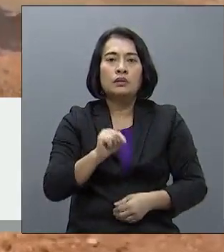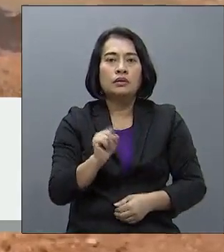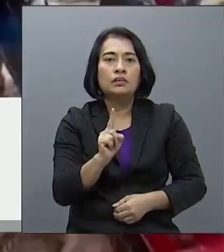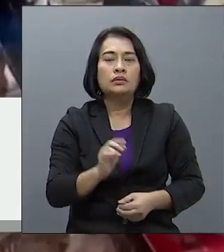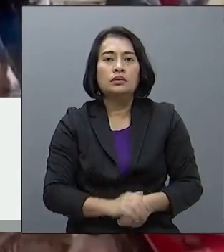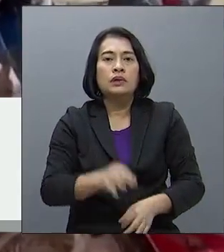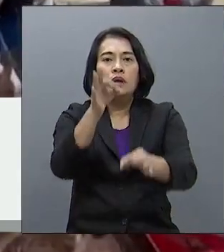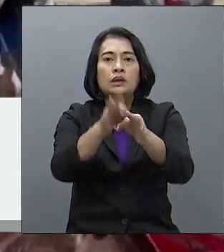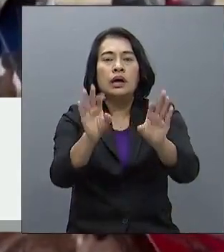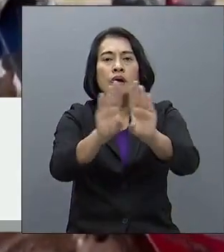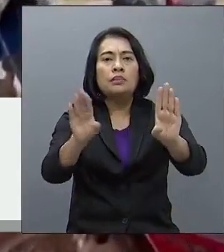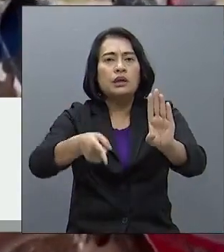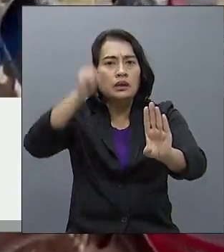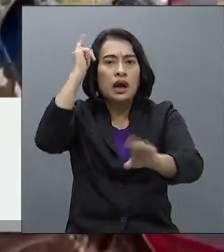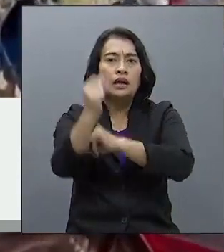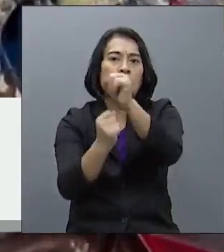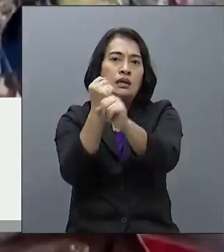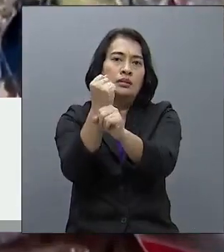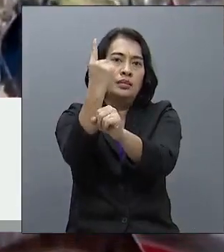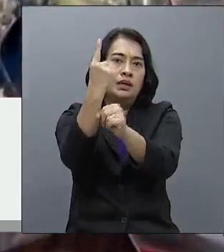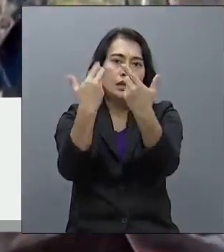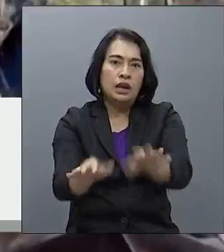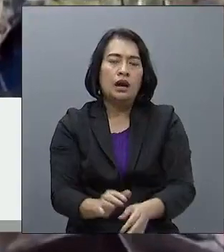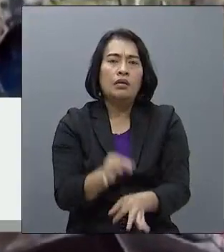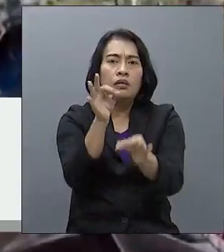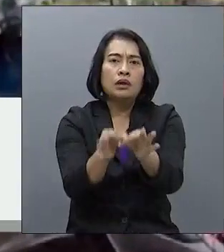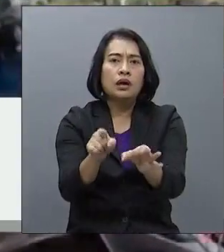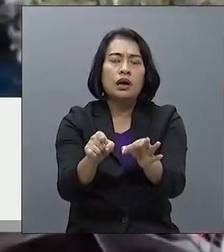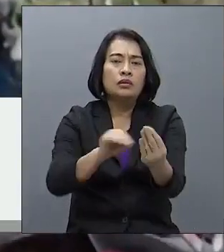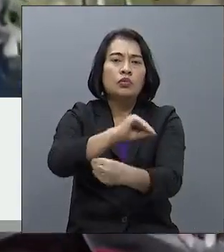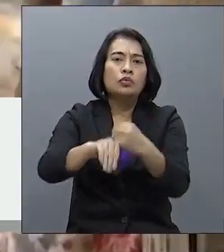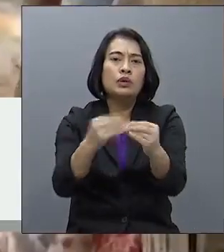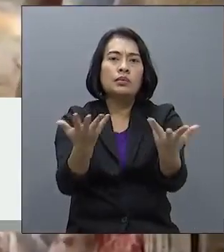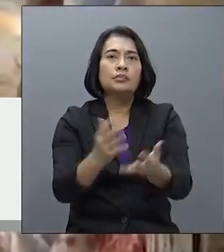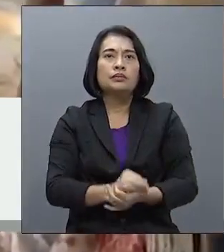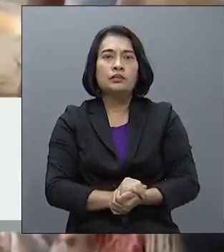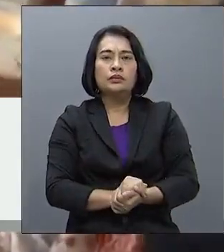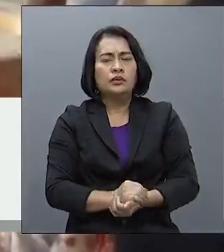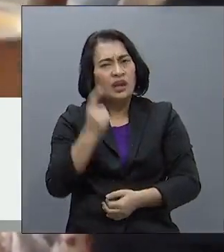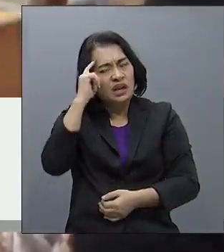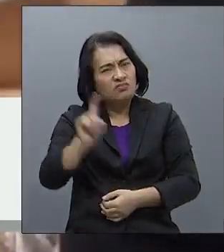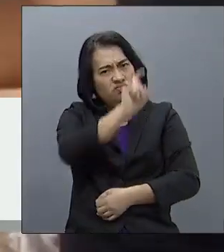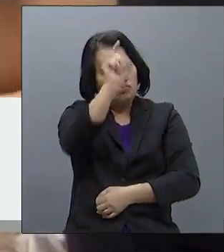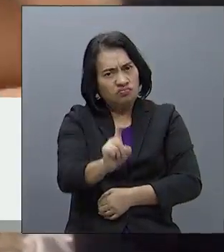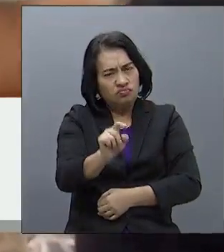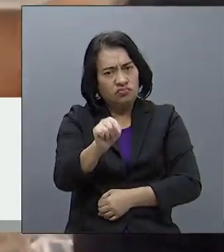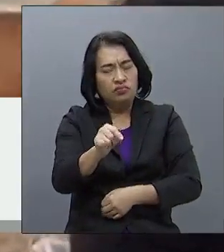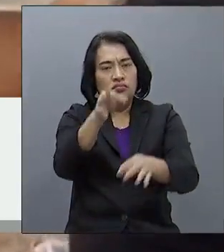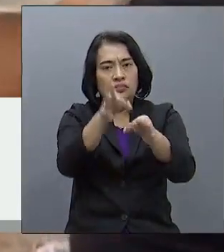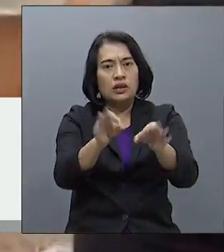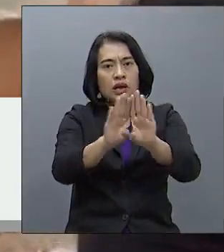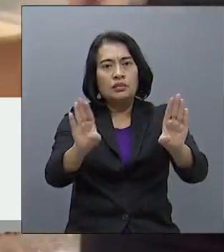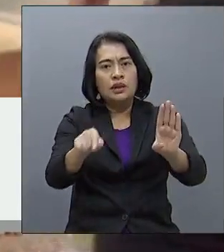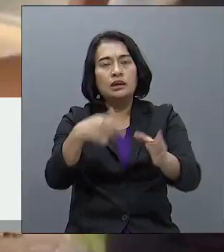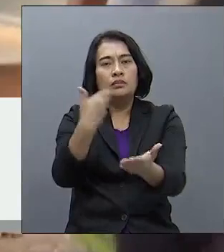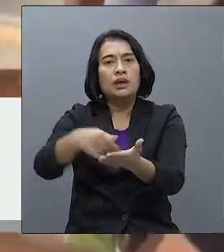ากเปิดบัญชีมานานเกือบ1ปีแต่บางบัญชีไม่มีความเคลื่อนไหวและต้องสงสัยว่าอาจจะเป็นการเปิดบัญชีเพื่อรับโอ